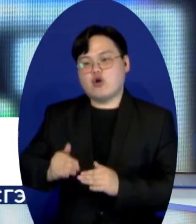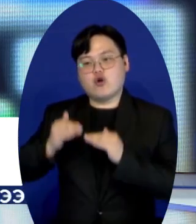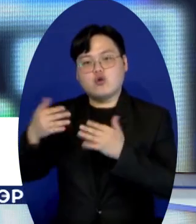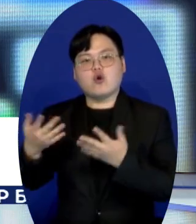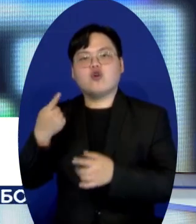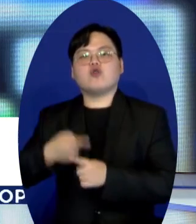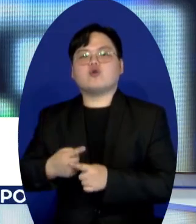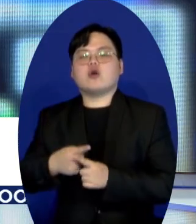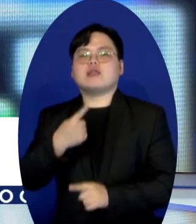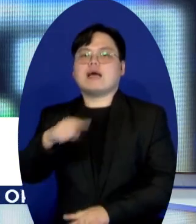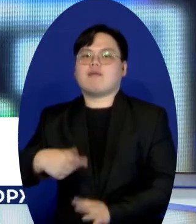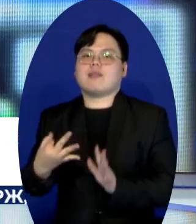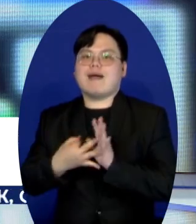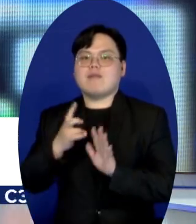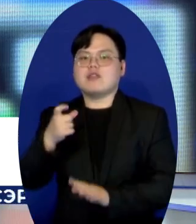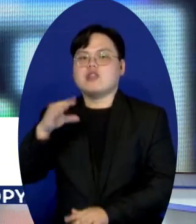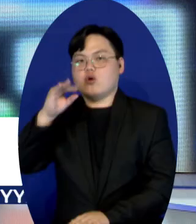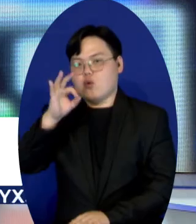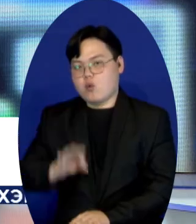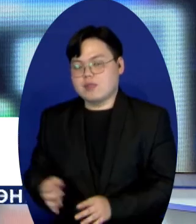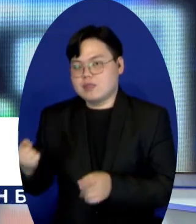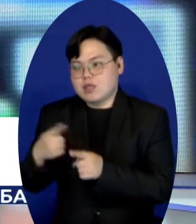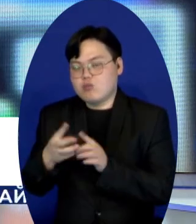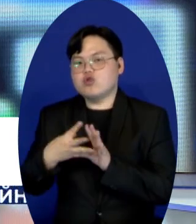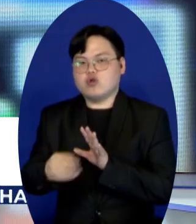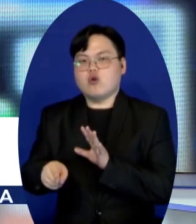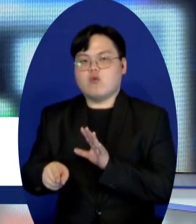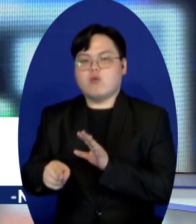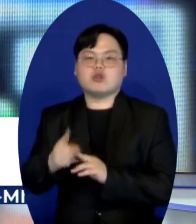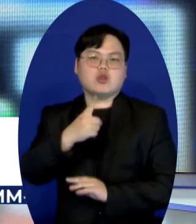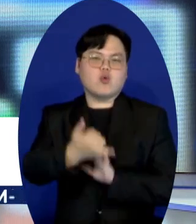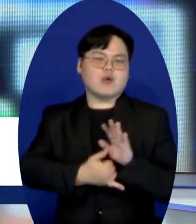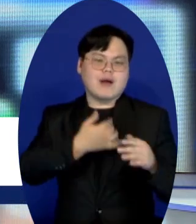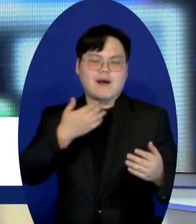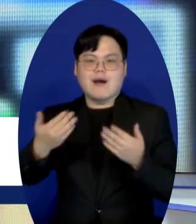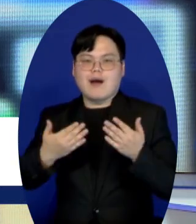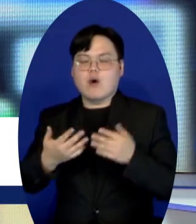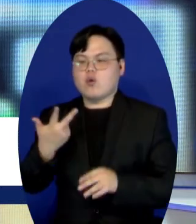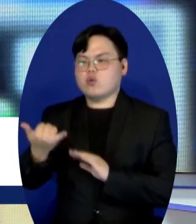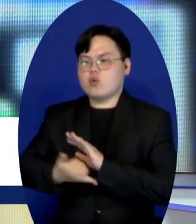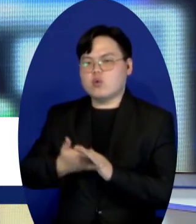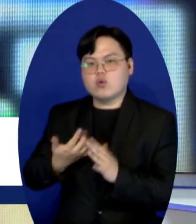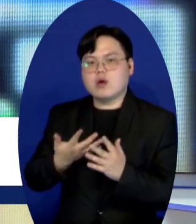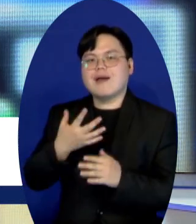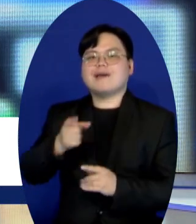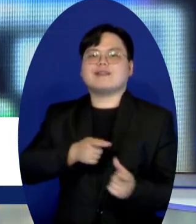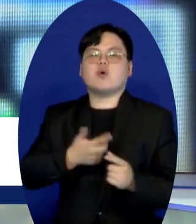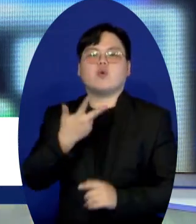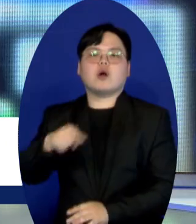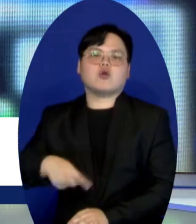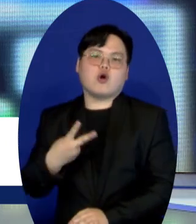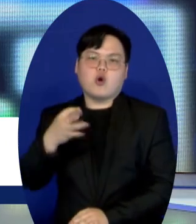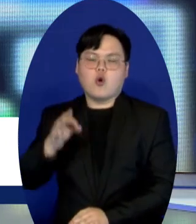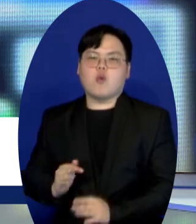салбар 1.81% нэмэгдсэн нь нөлөөлсөн байна. За, 1-р улиралтай харьцуулах юм бол 3-р улиралд эдийн засаг 3.2%